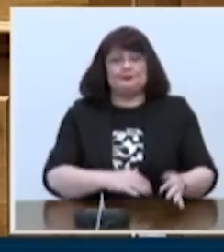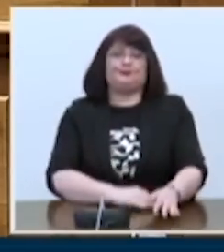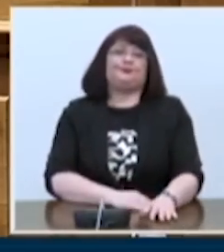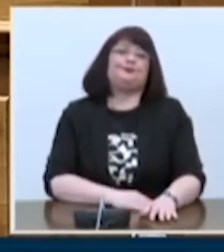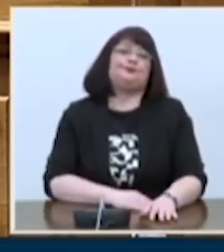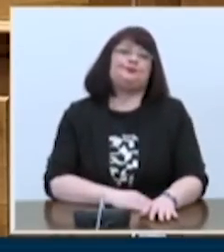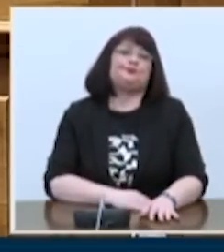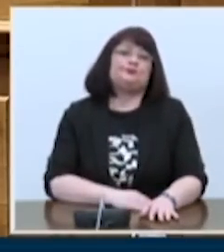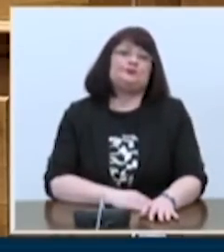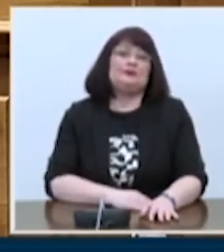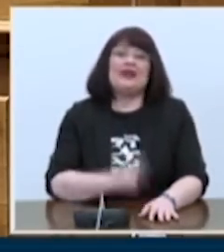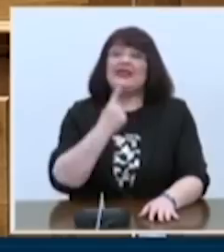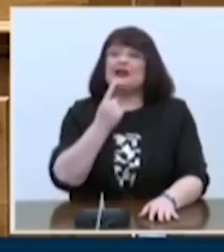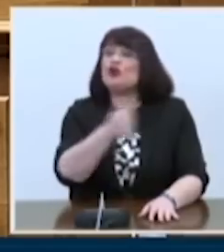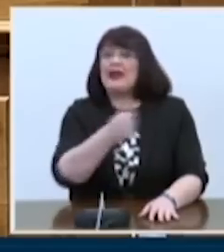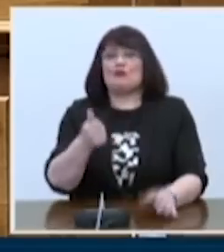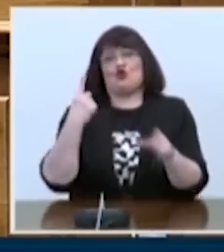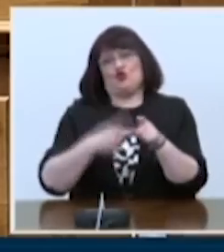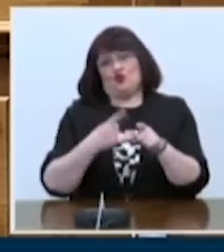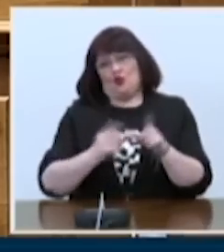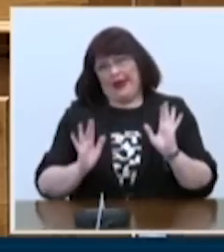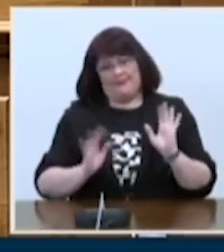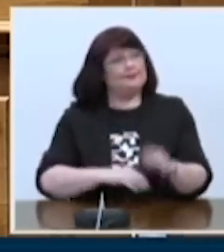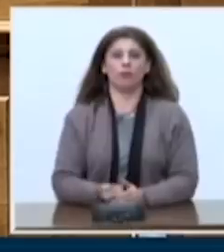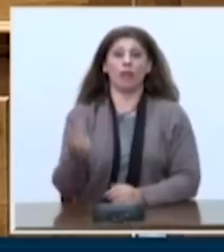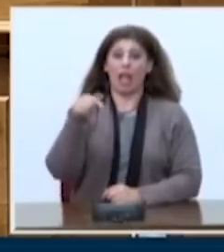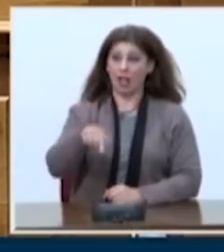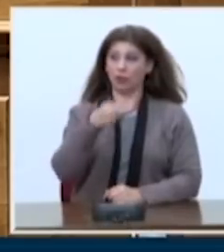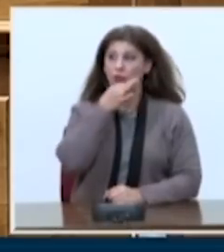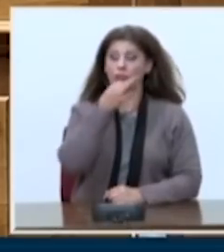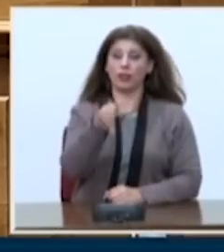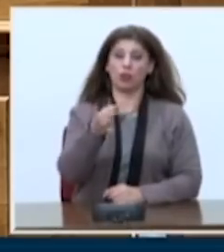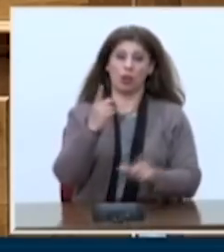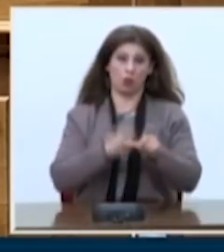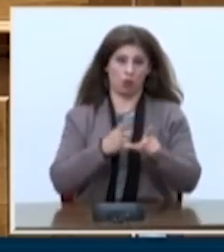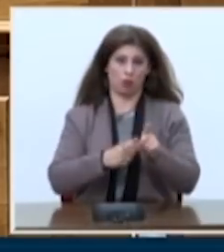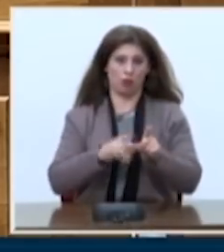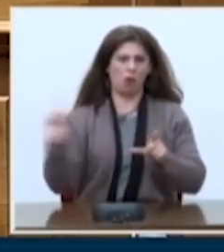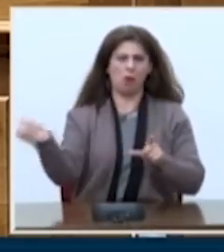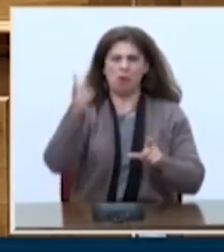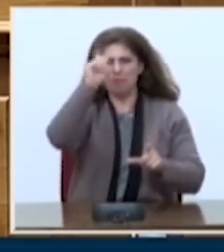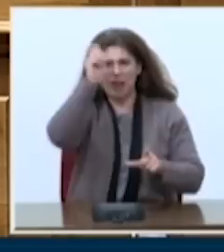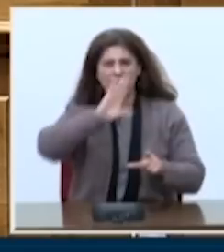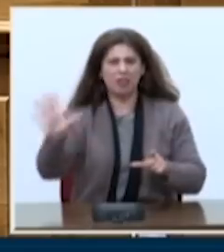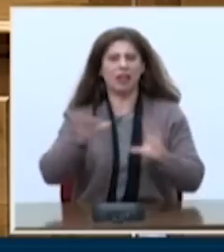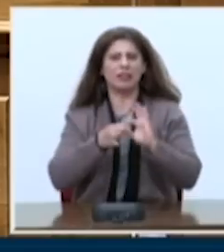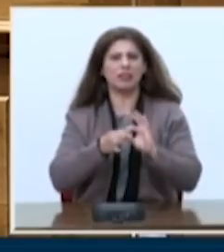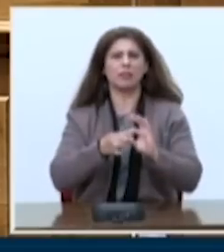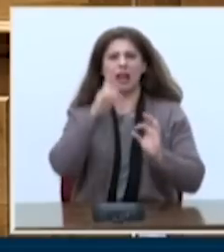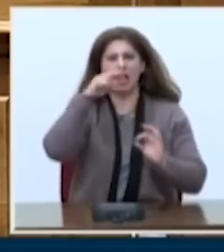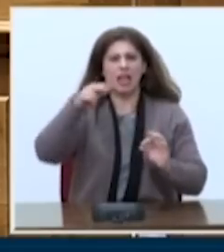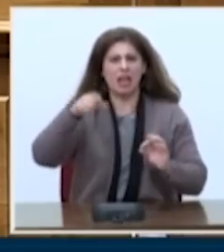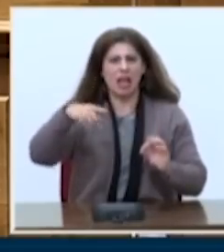λέει πια μόνο το ΚΚΕ. Το παραδέχονται οι συμμαχοί σας στο ΝΑΤΟ και στην Ευρωπαϊκή Ένωση, γιατί πλέον οι